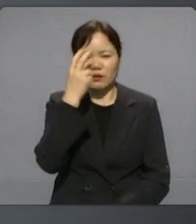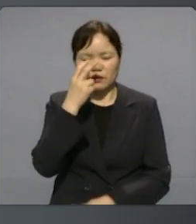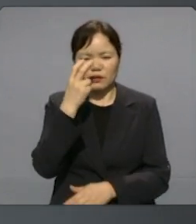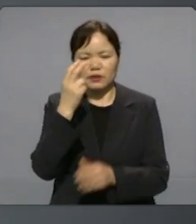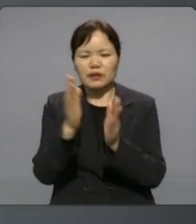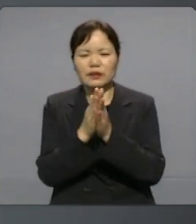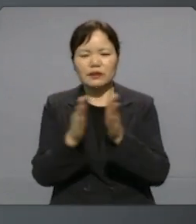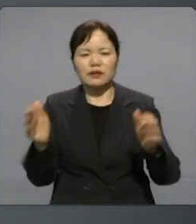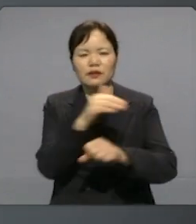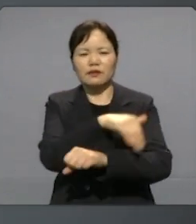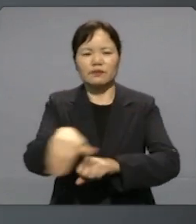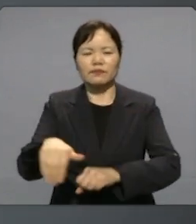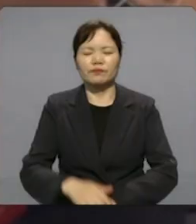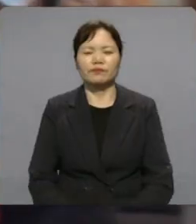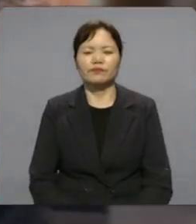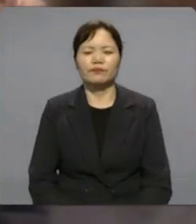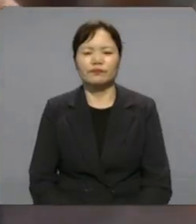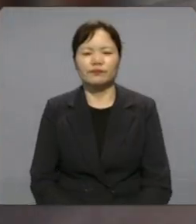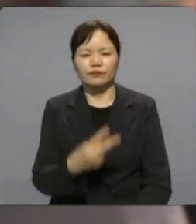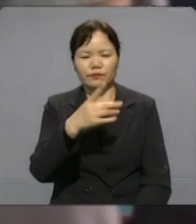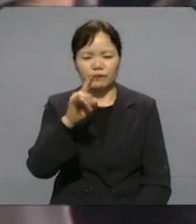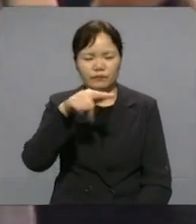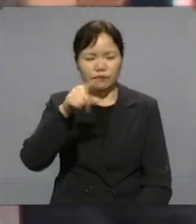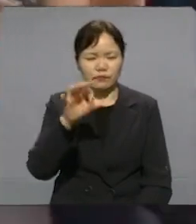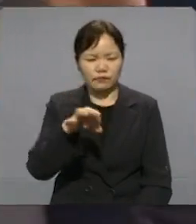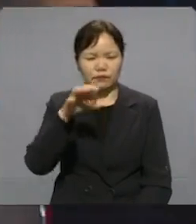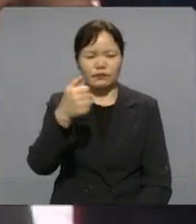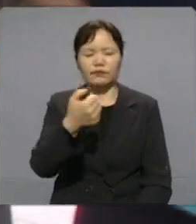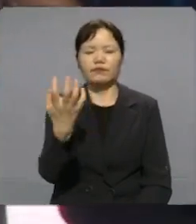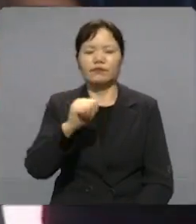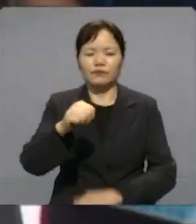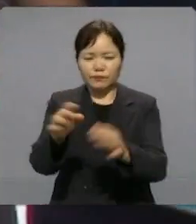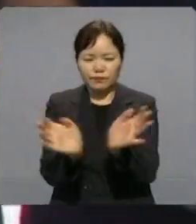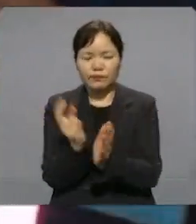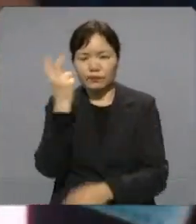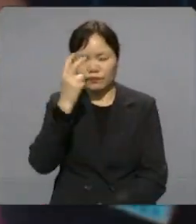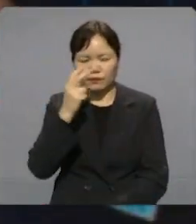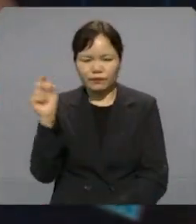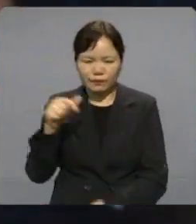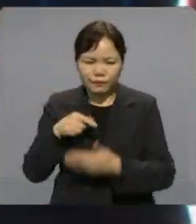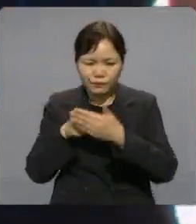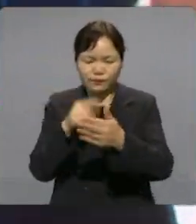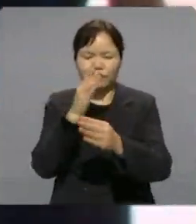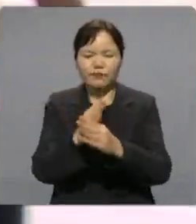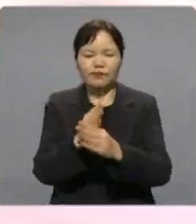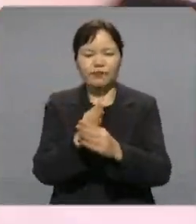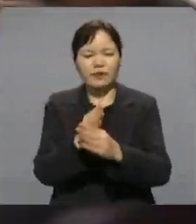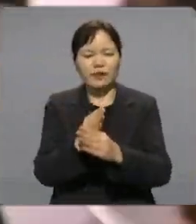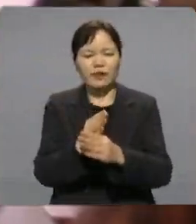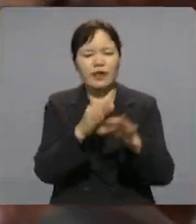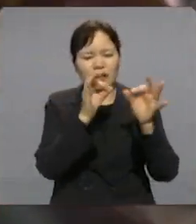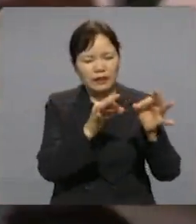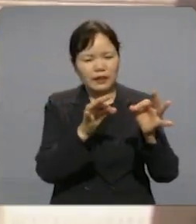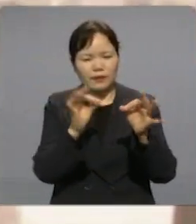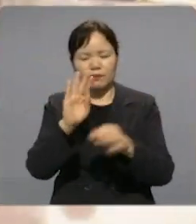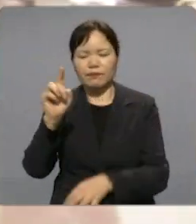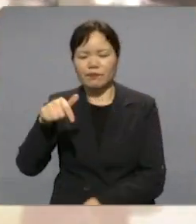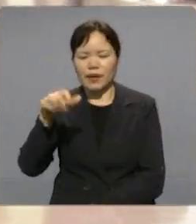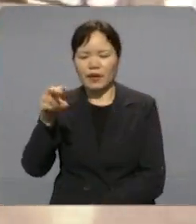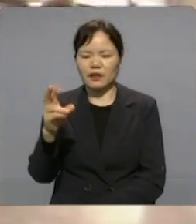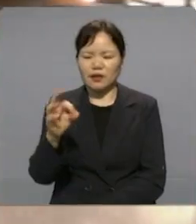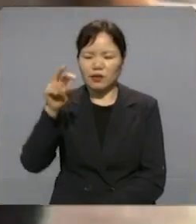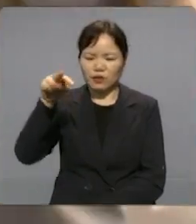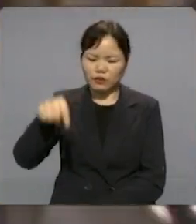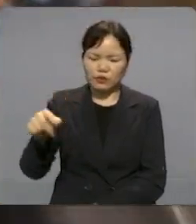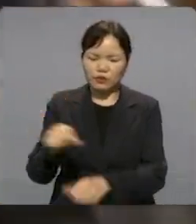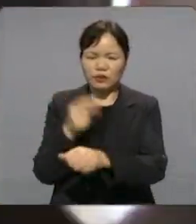계획입니다. 한편 대장동 50억 클럽 수사에 속도를 내고 있는 검찰은 김 씨와 박영수 전 특검과의 관계